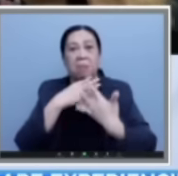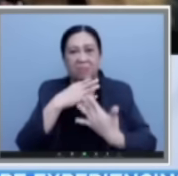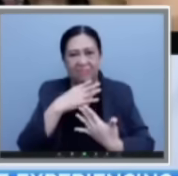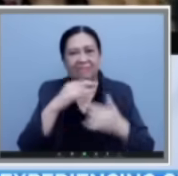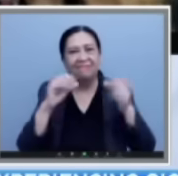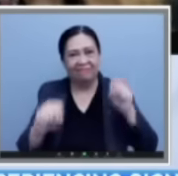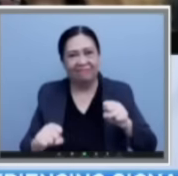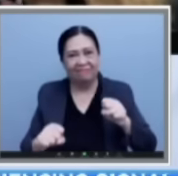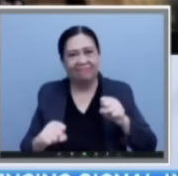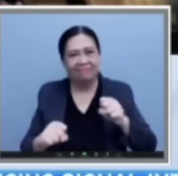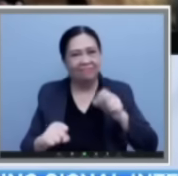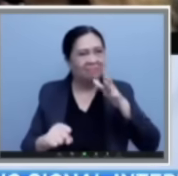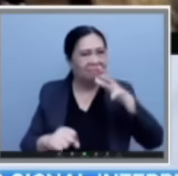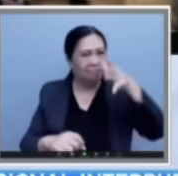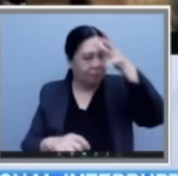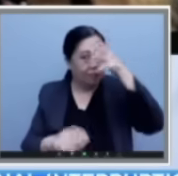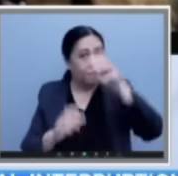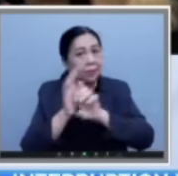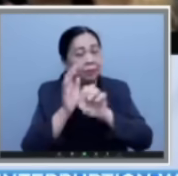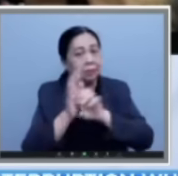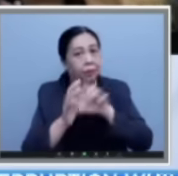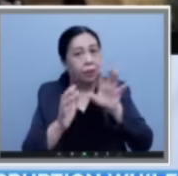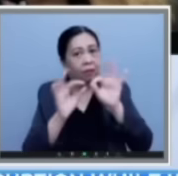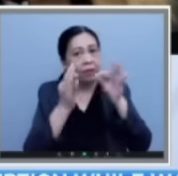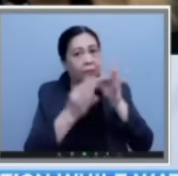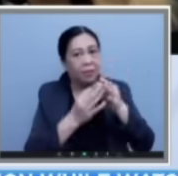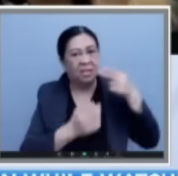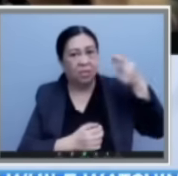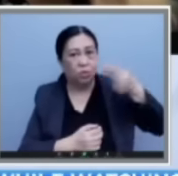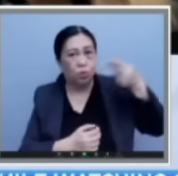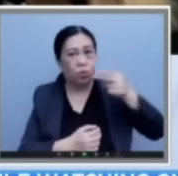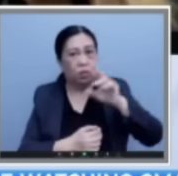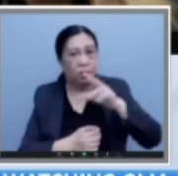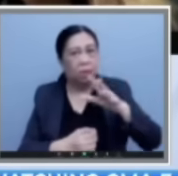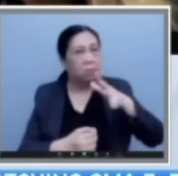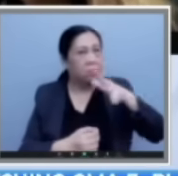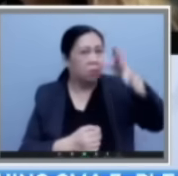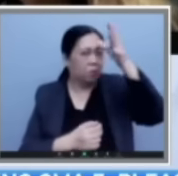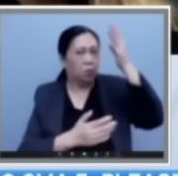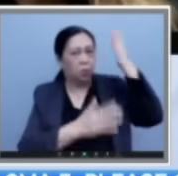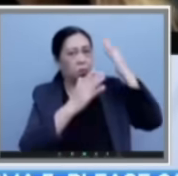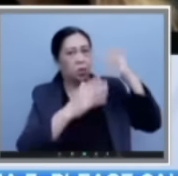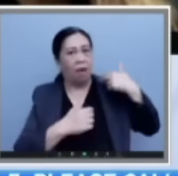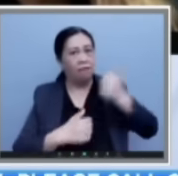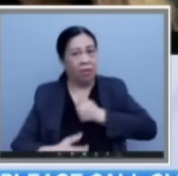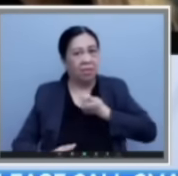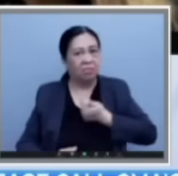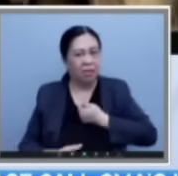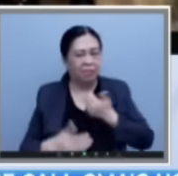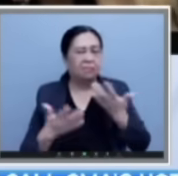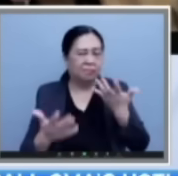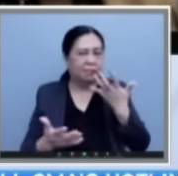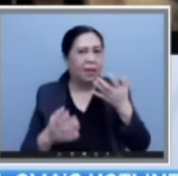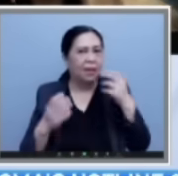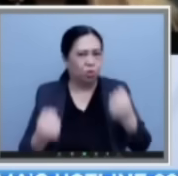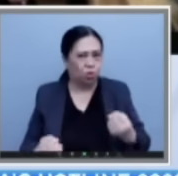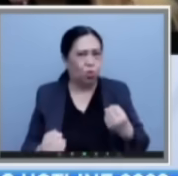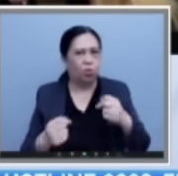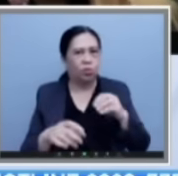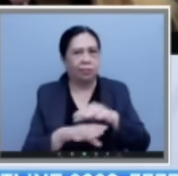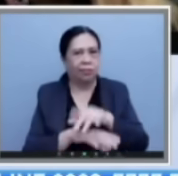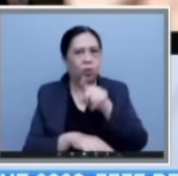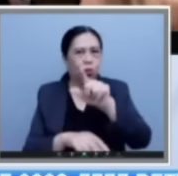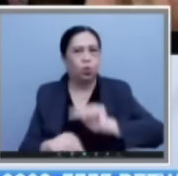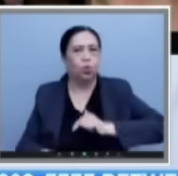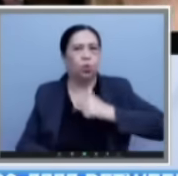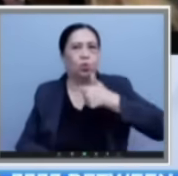m kung may may family history kayo ng hika then malakas ang possibility na pwede rin kayong magkaroon